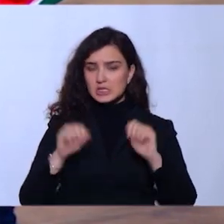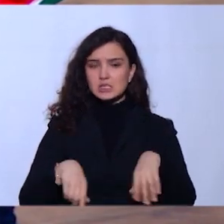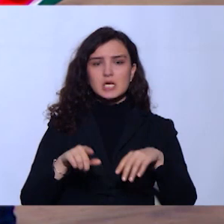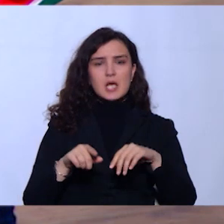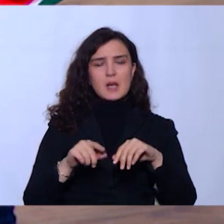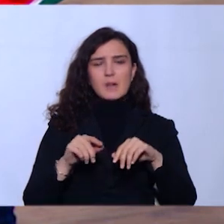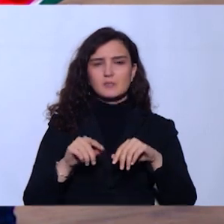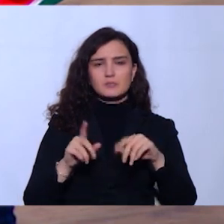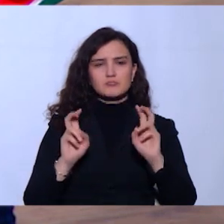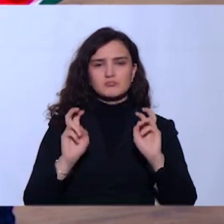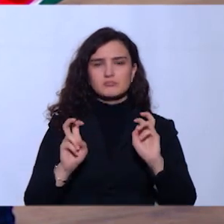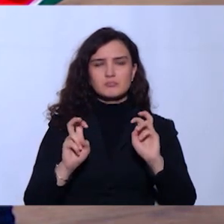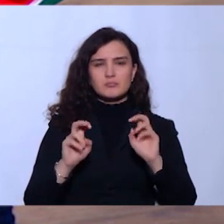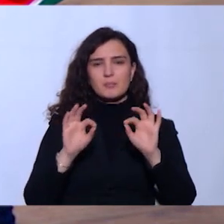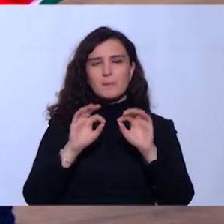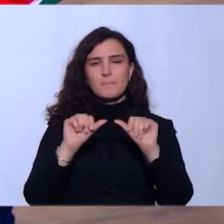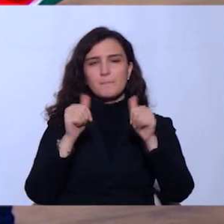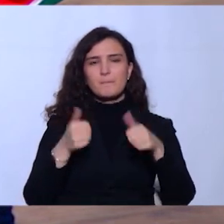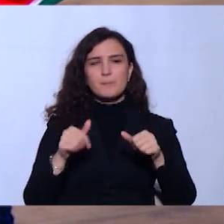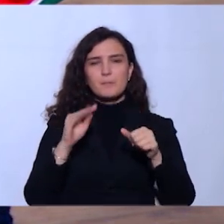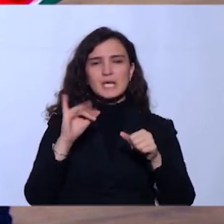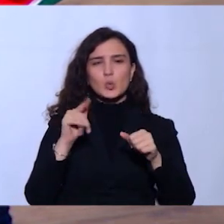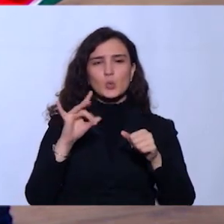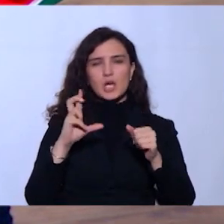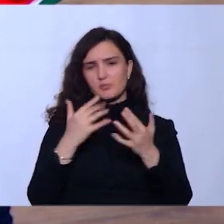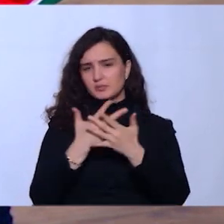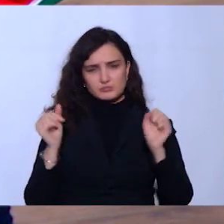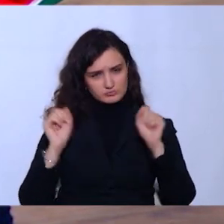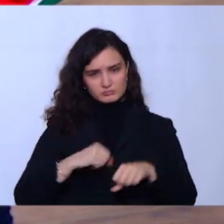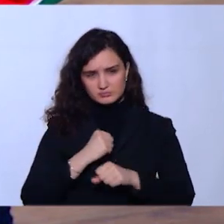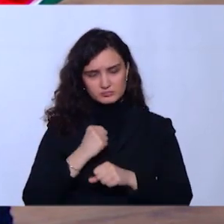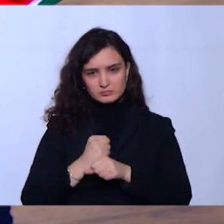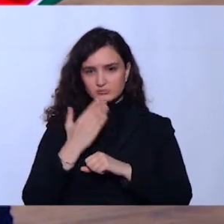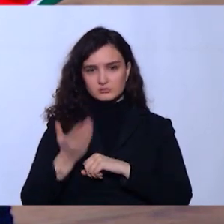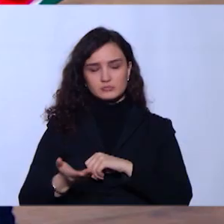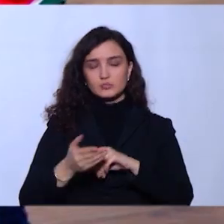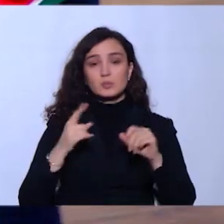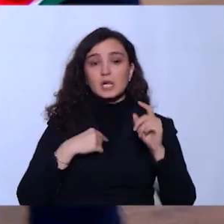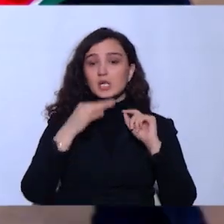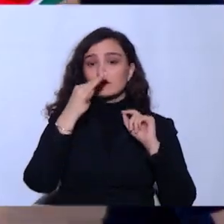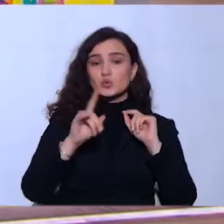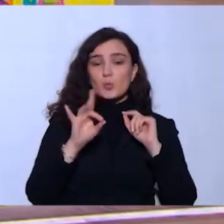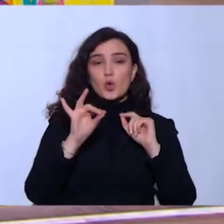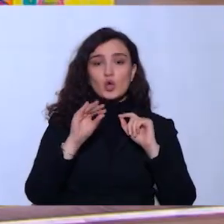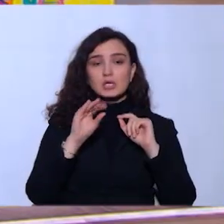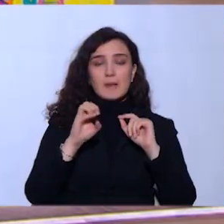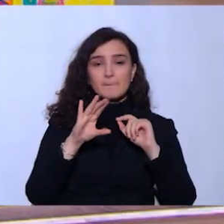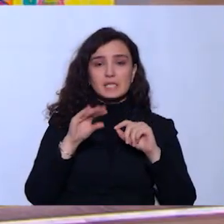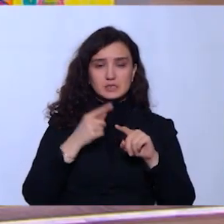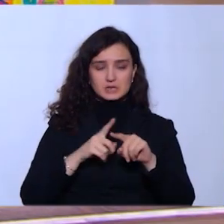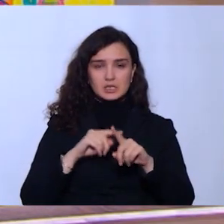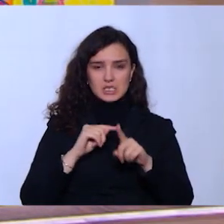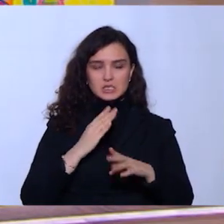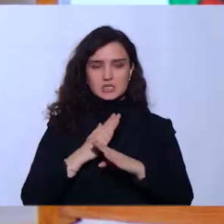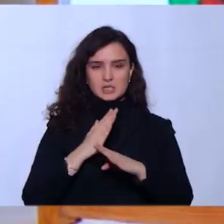გეომეტრიული შეგიძლიათ, შერეული და კიდევ ერთხელ გაგახსენებთ, რომ ორნამენტი